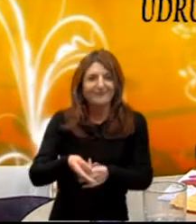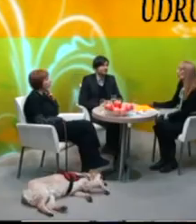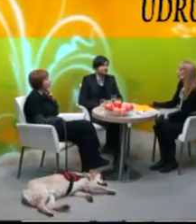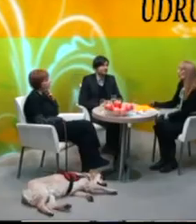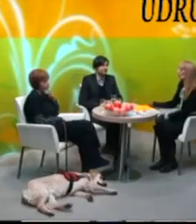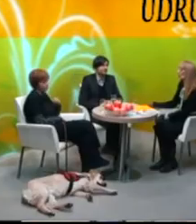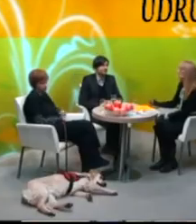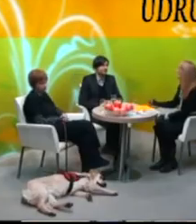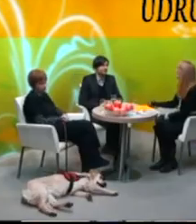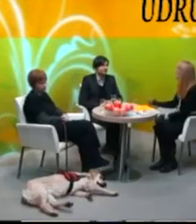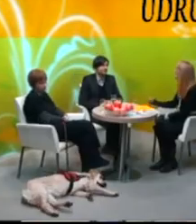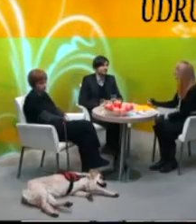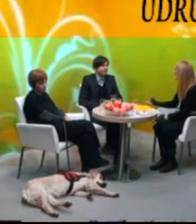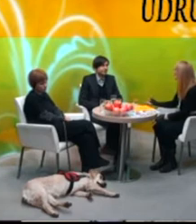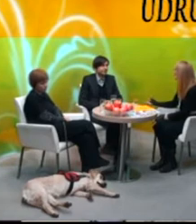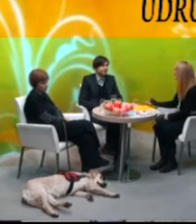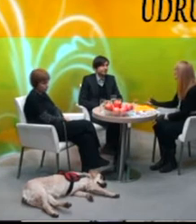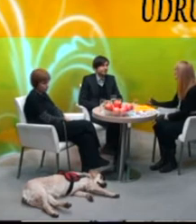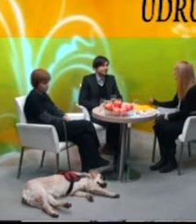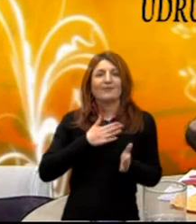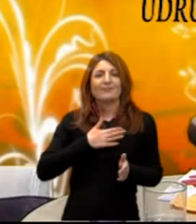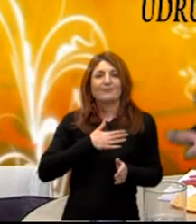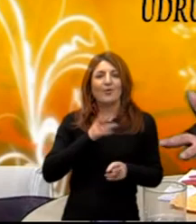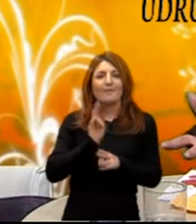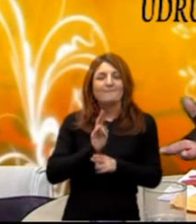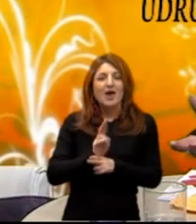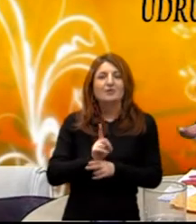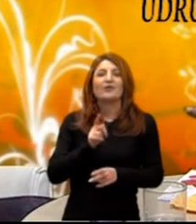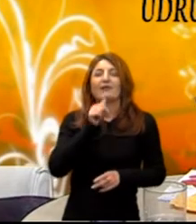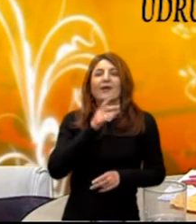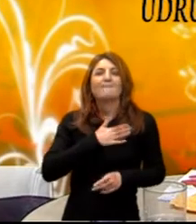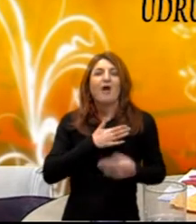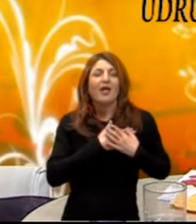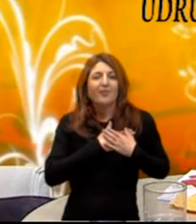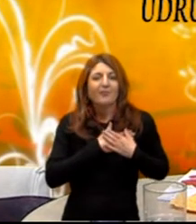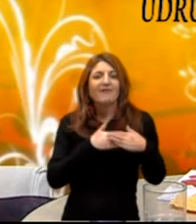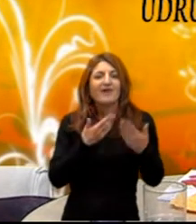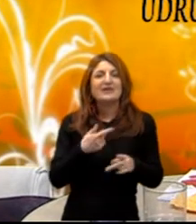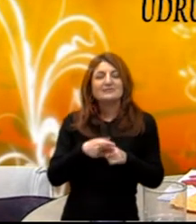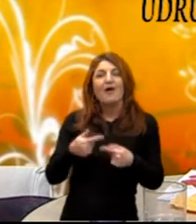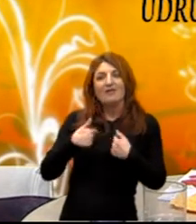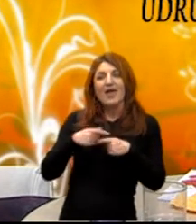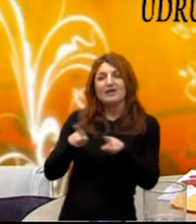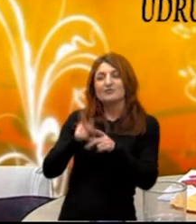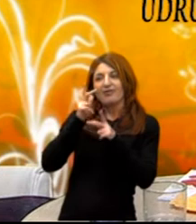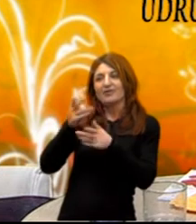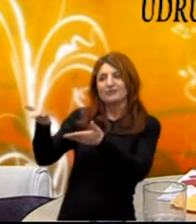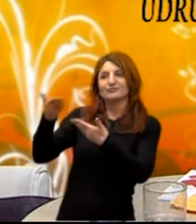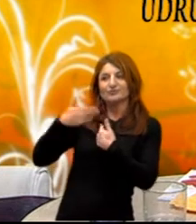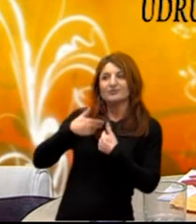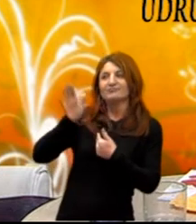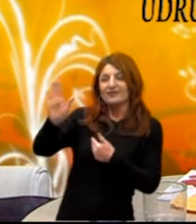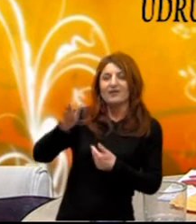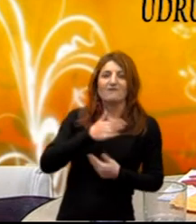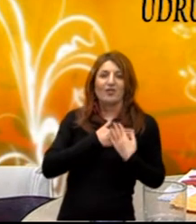su osobe koje iziskuju našu pažnju i našu ljubav da bi mi mogli njihovu ljubav prepoznati koju imaju u